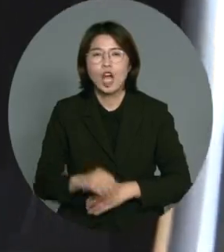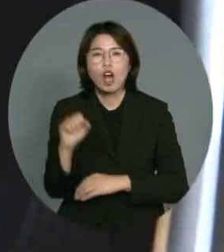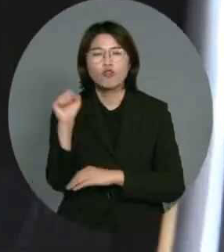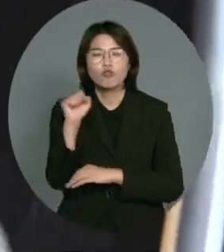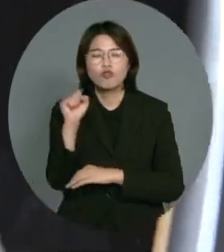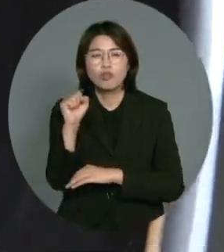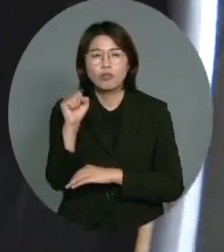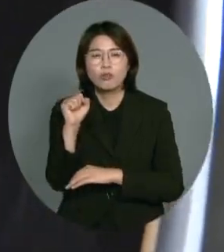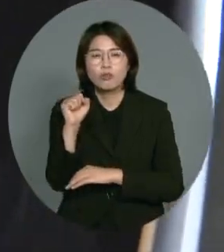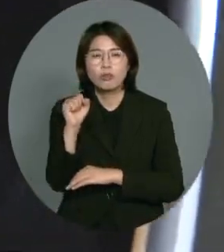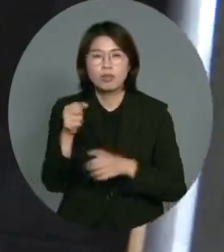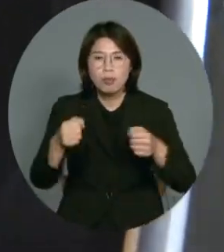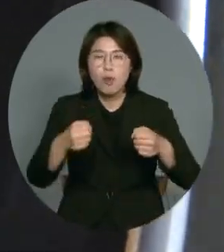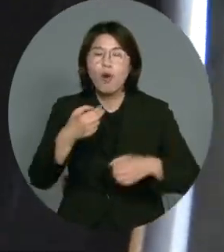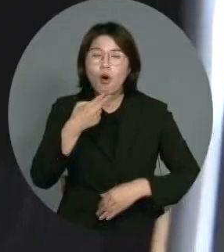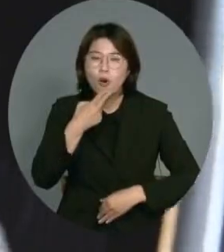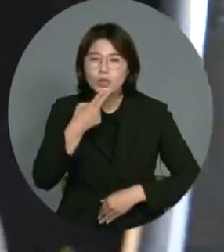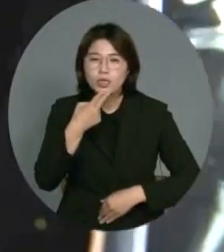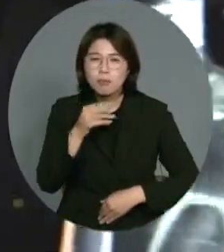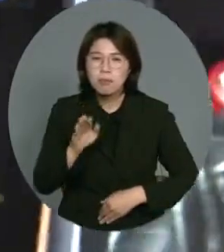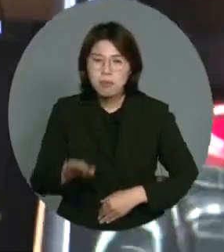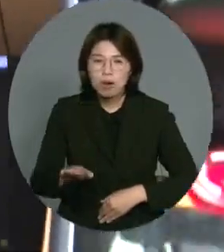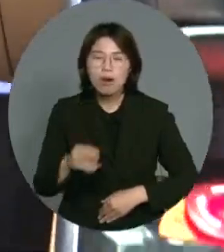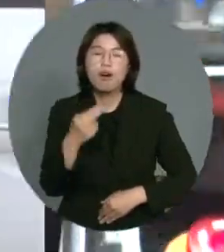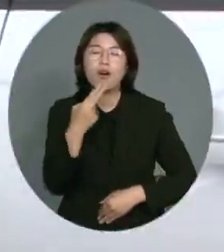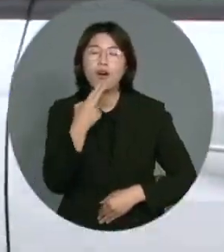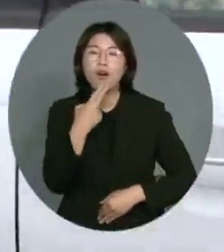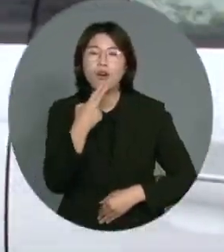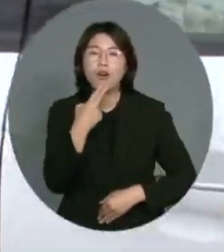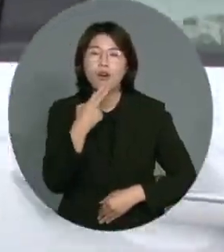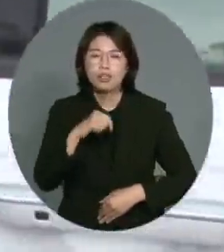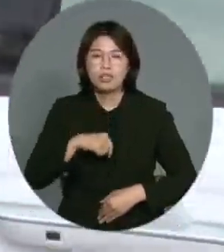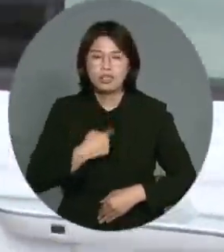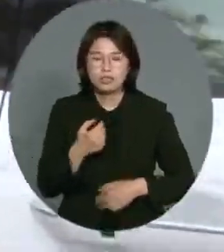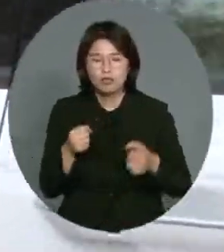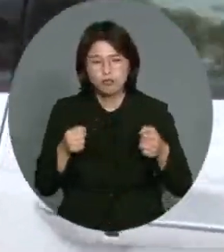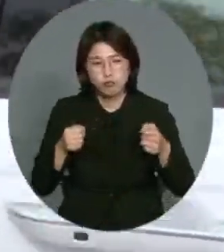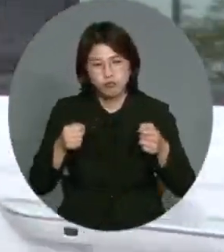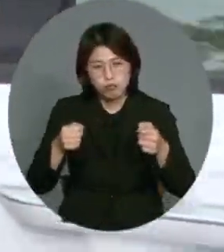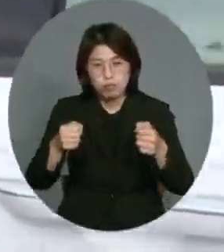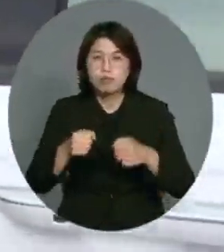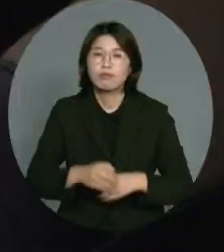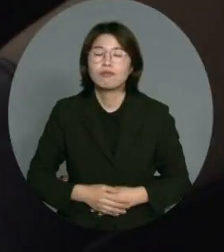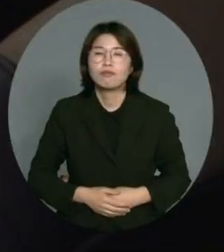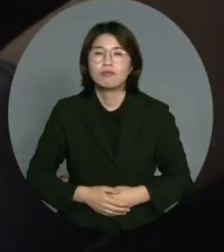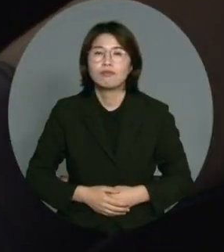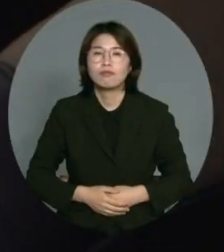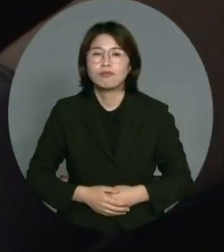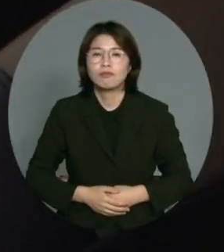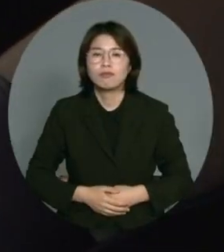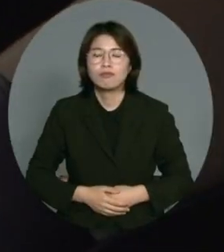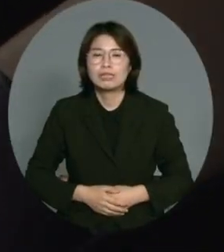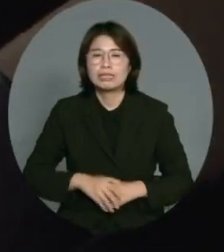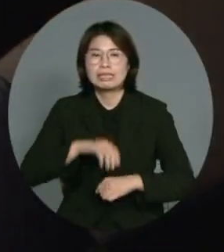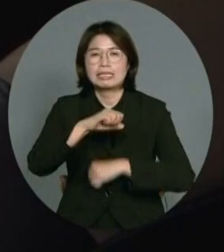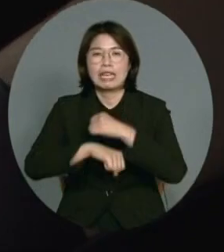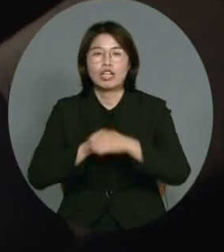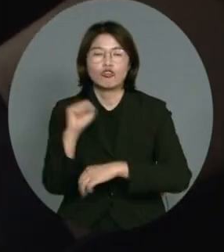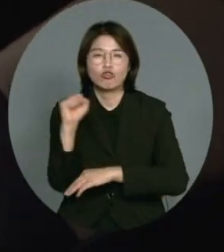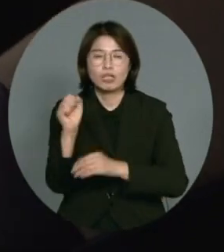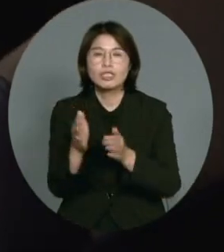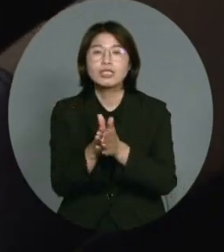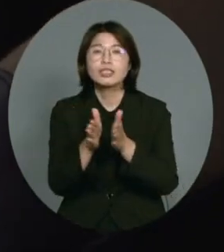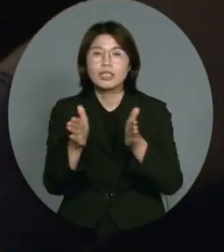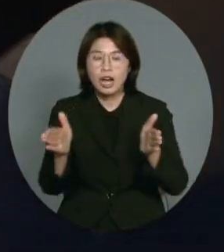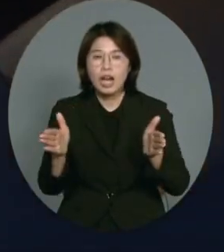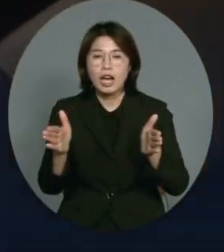운전대를 잡지 않고 가속 페달 위에 발을 올려두지 않았는데도 스스로 차가 움직입니다. 자율주행을 시작합니다.